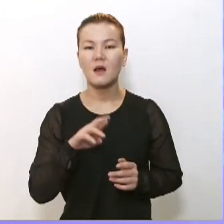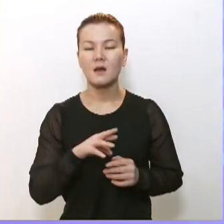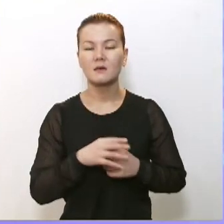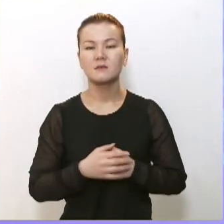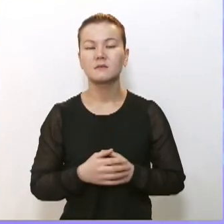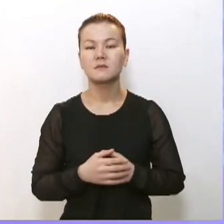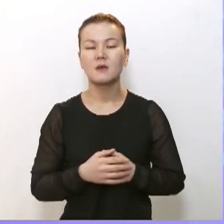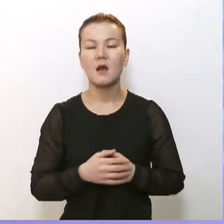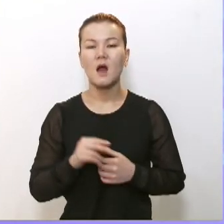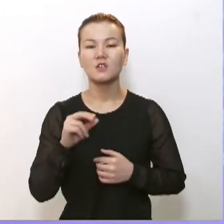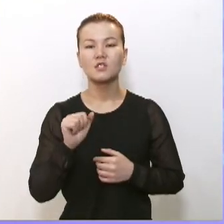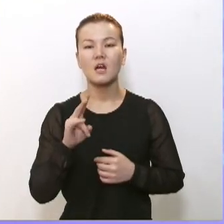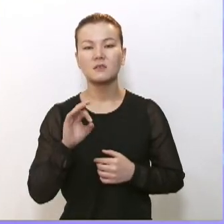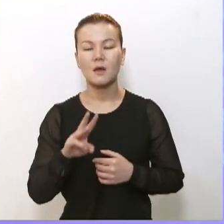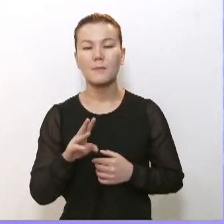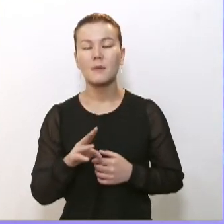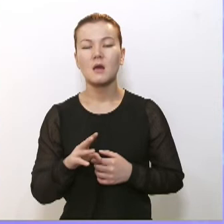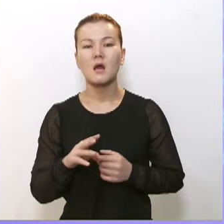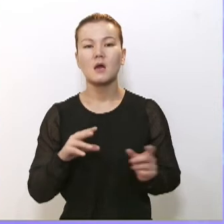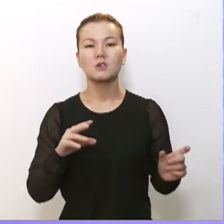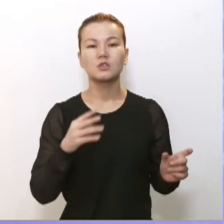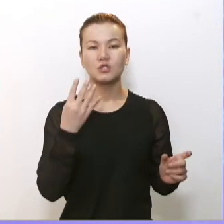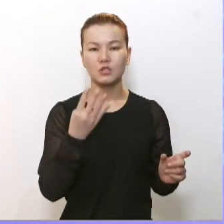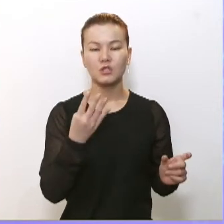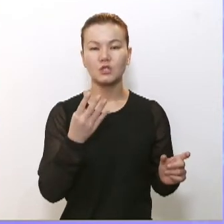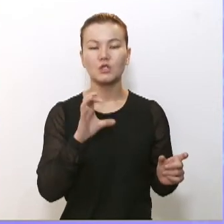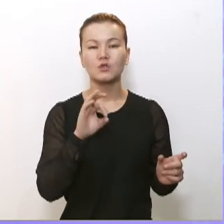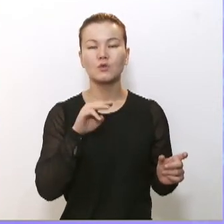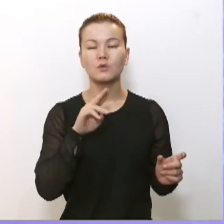в частном четыре сотни